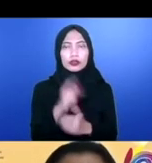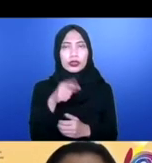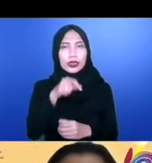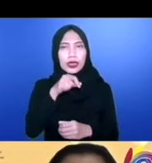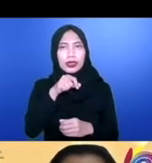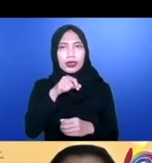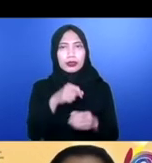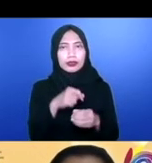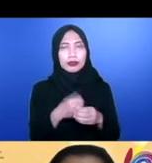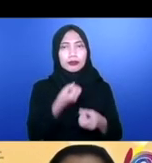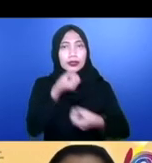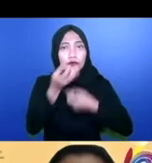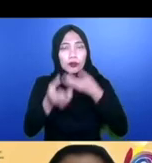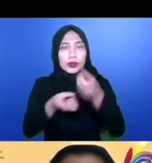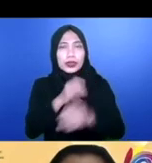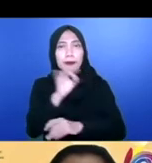juga.